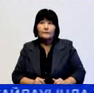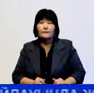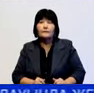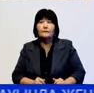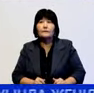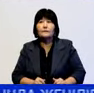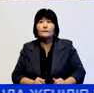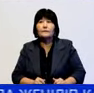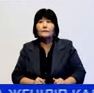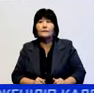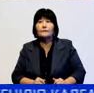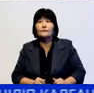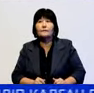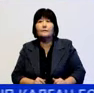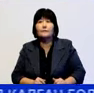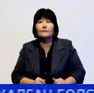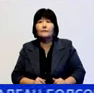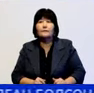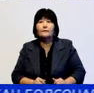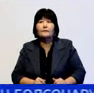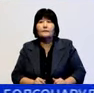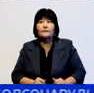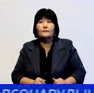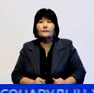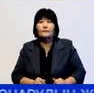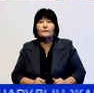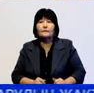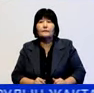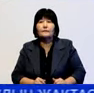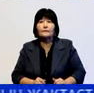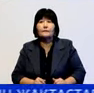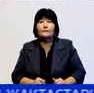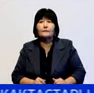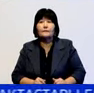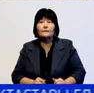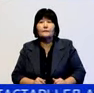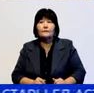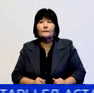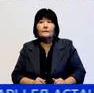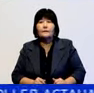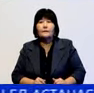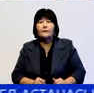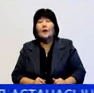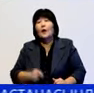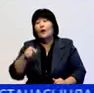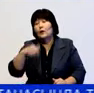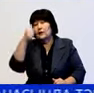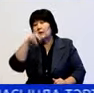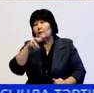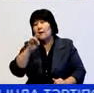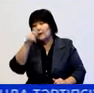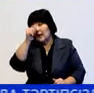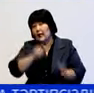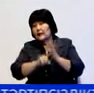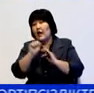С мая 2022 года мы осуществляем проект защиты социально-экономических прав населения Приоралья. Осы жылың мамыр айынан